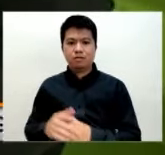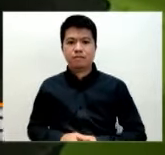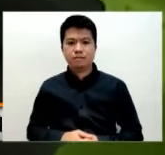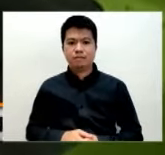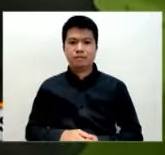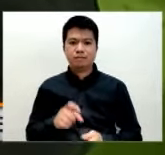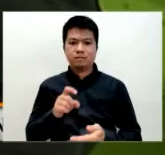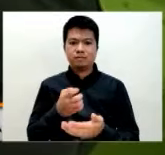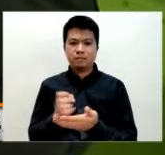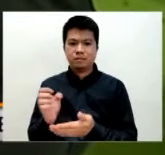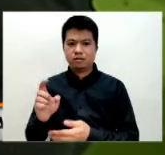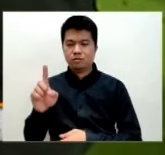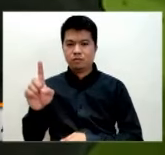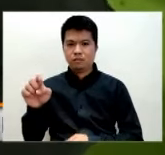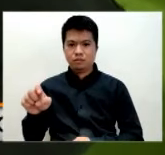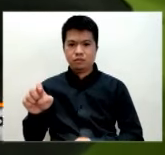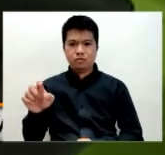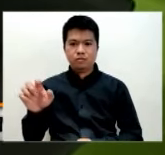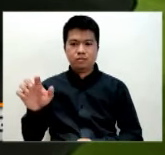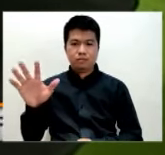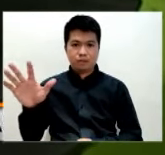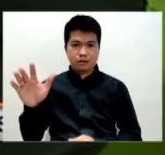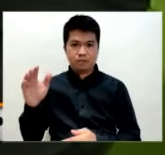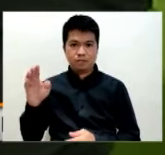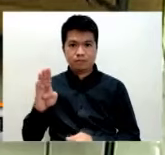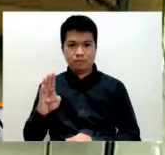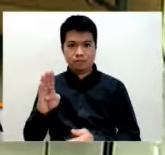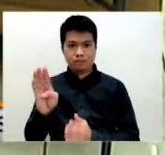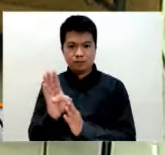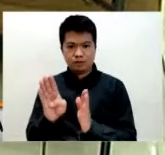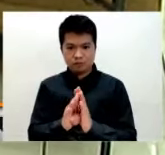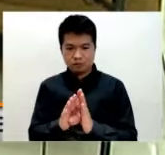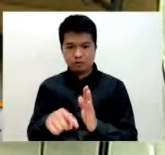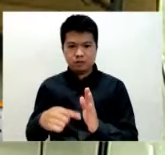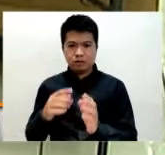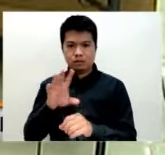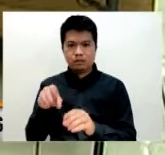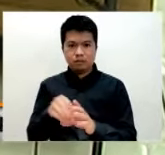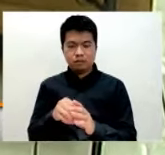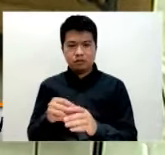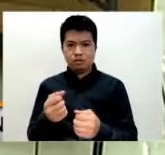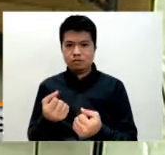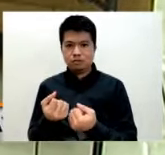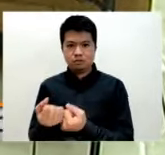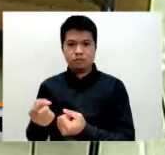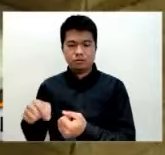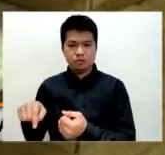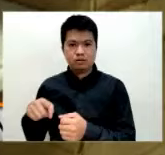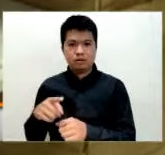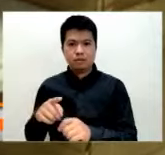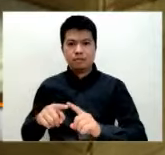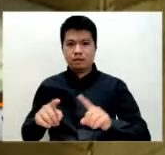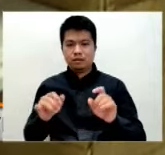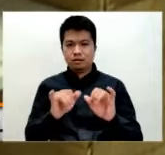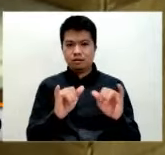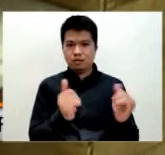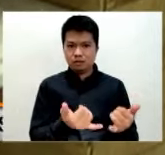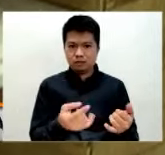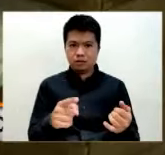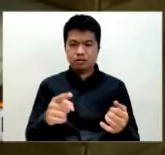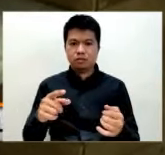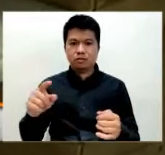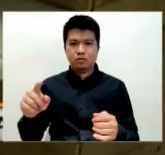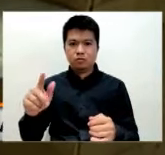billion pesos para dito kada buwan kabilang ang subsidiya. Pero paglilinaw ng ahensya, eksklusibo lang ang 29 pesos na